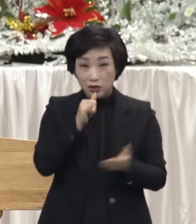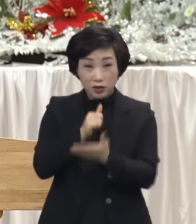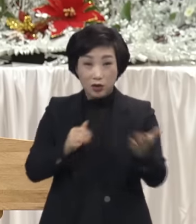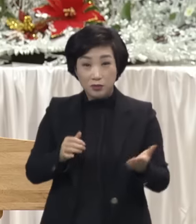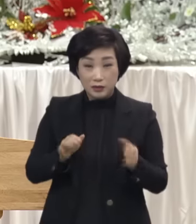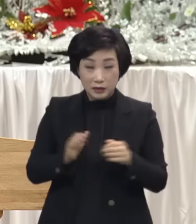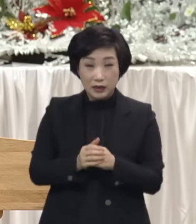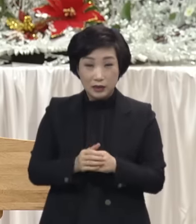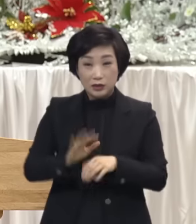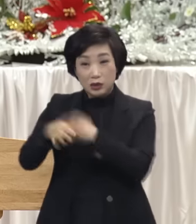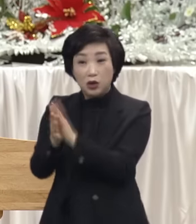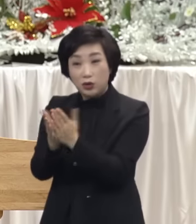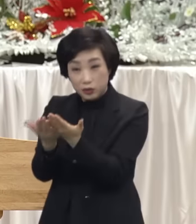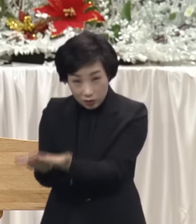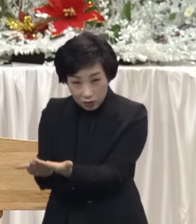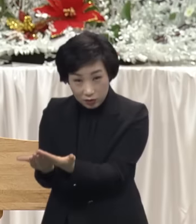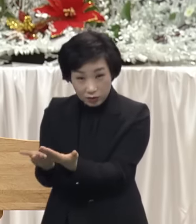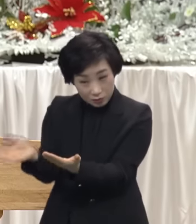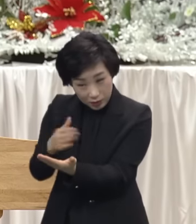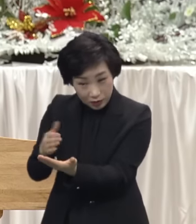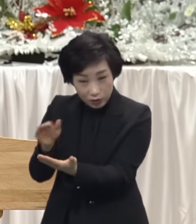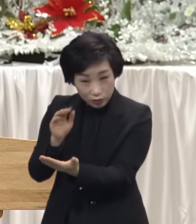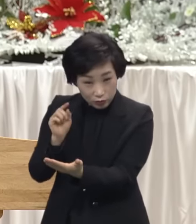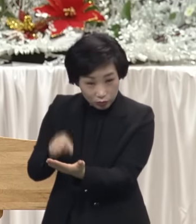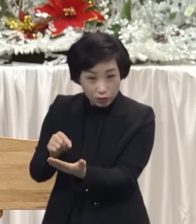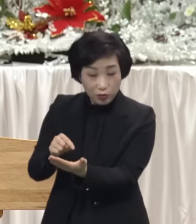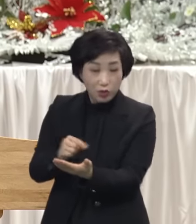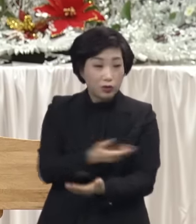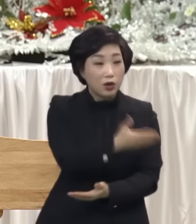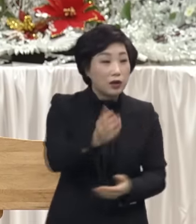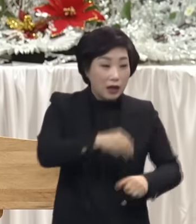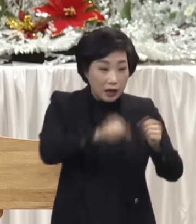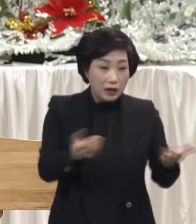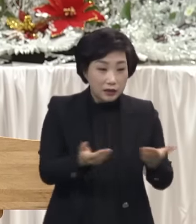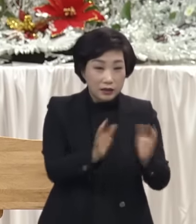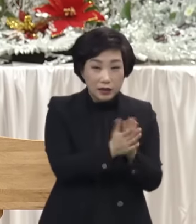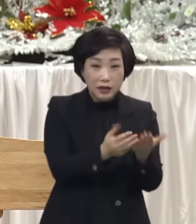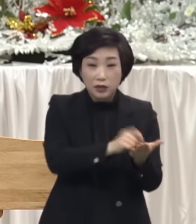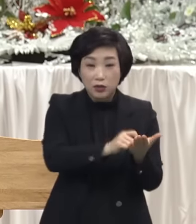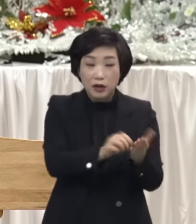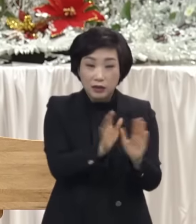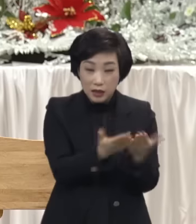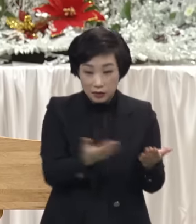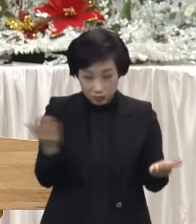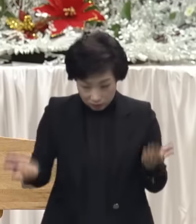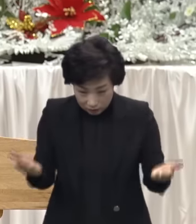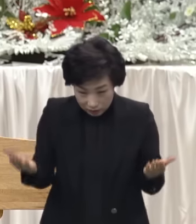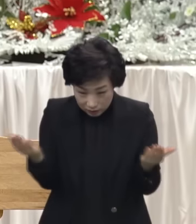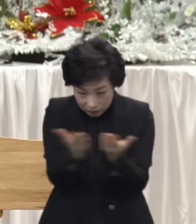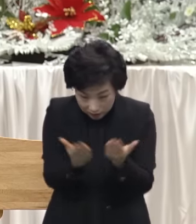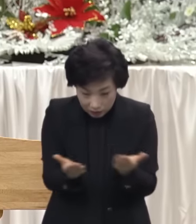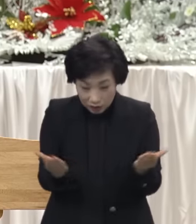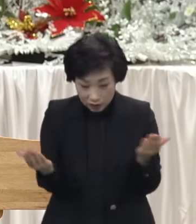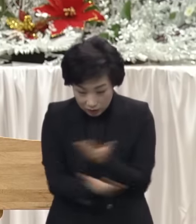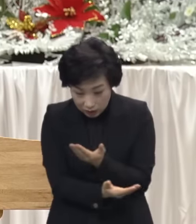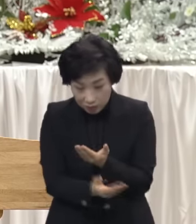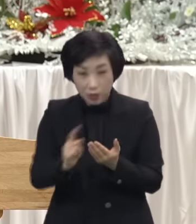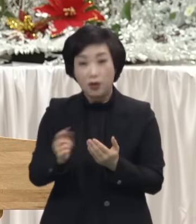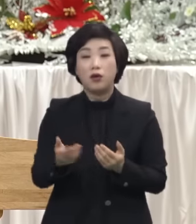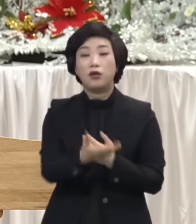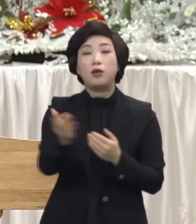내가 성경을 펴놓고 네가 행한 책을 펴놓고 심판하리니